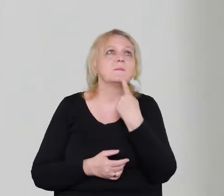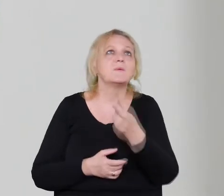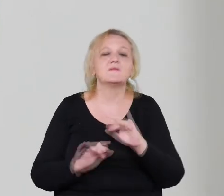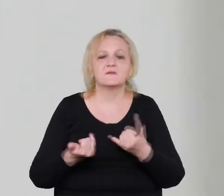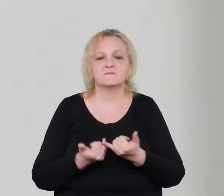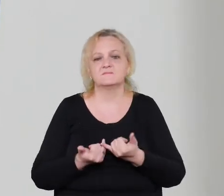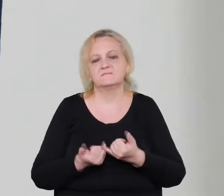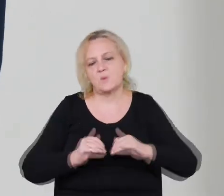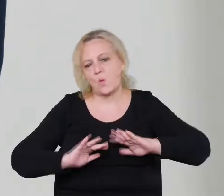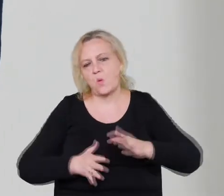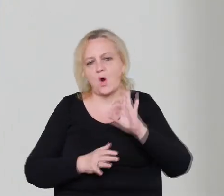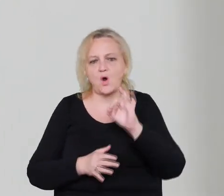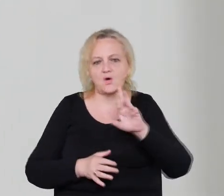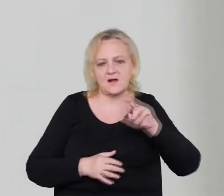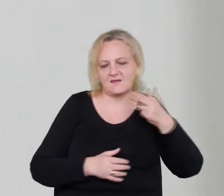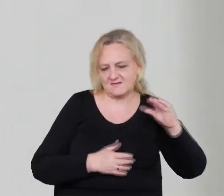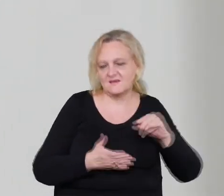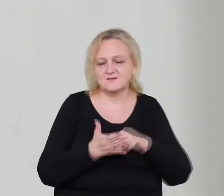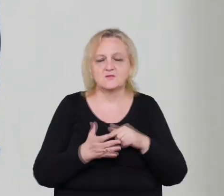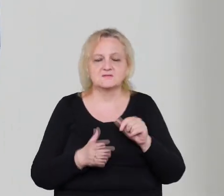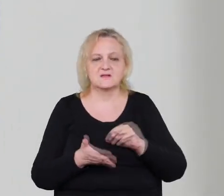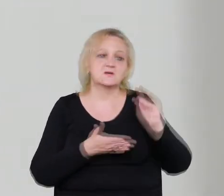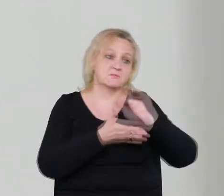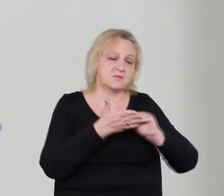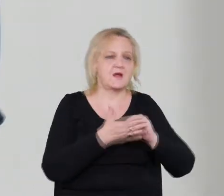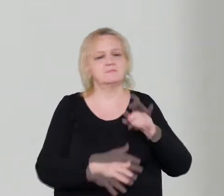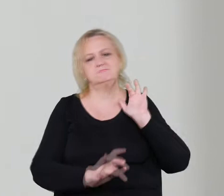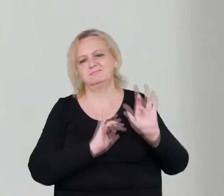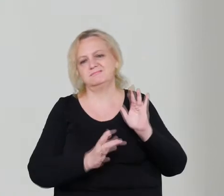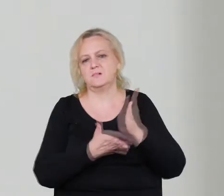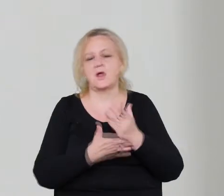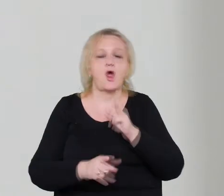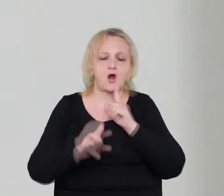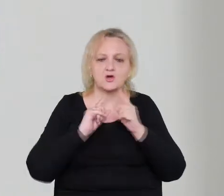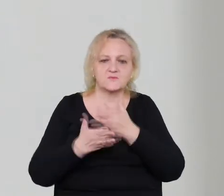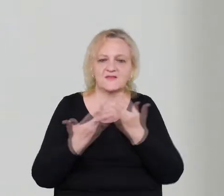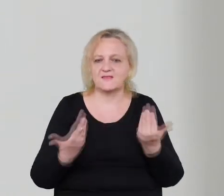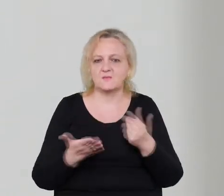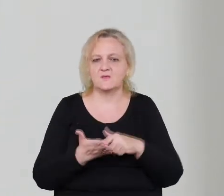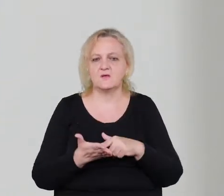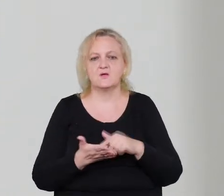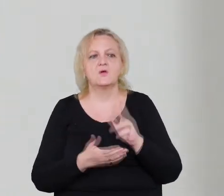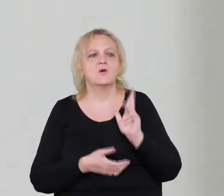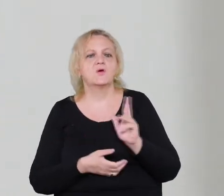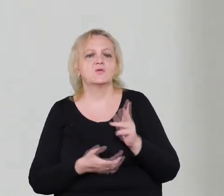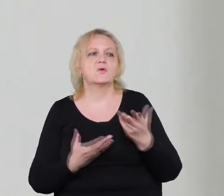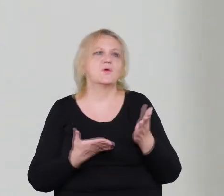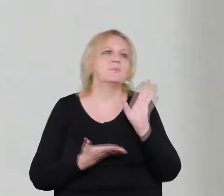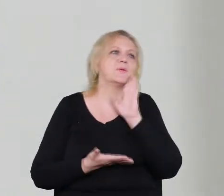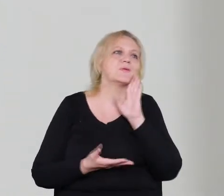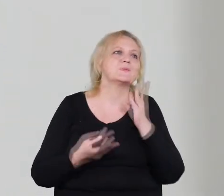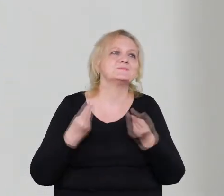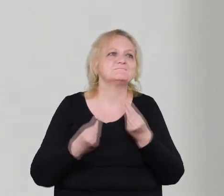oranie mnie ktoś napisze i tamtego zaora w mediach społecznościowych nie ma rozmowy jest takie kto komu bardziej